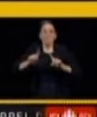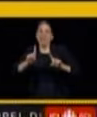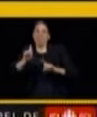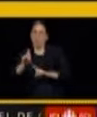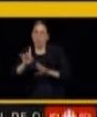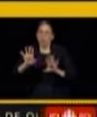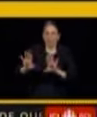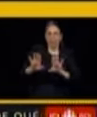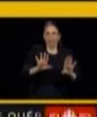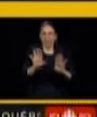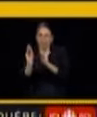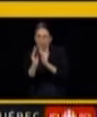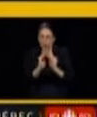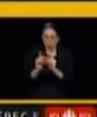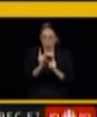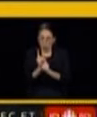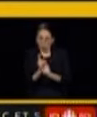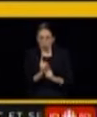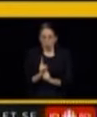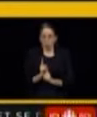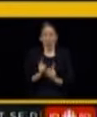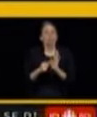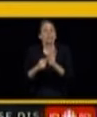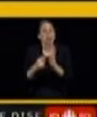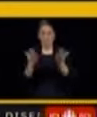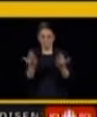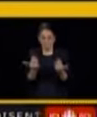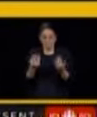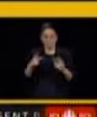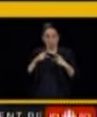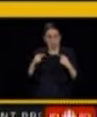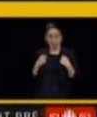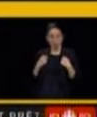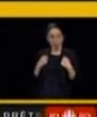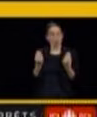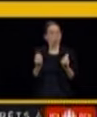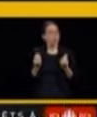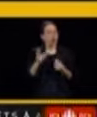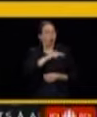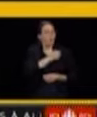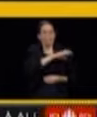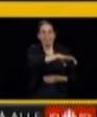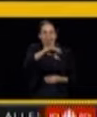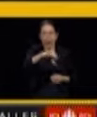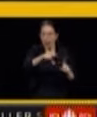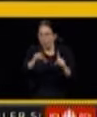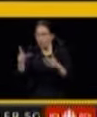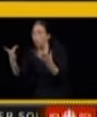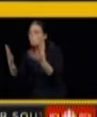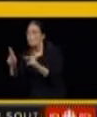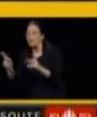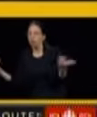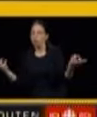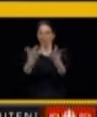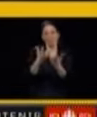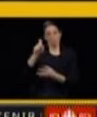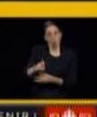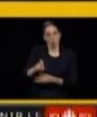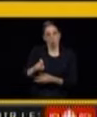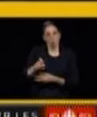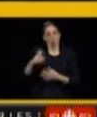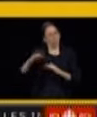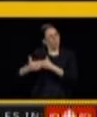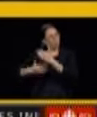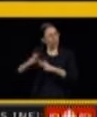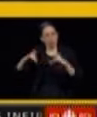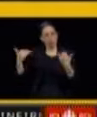que ça équivale aux besoins qu'on a dans le réseau. Puis on a fait vraiment toute la démarche avec beaucoup de soin. Je vais vous donner un